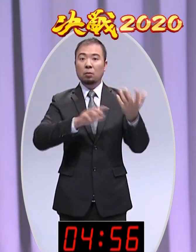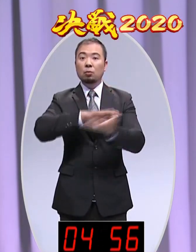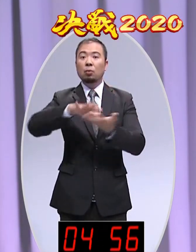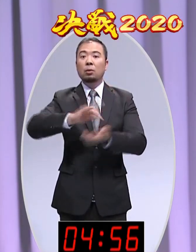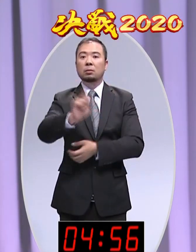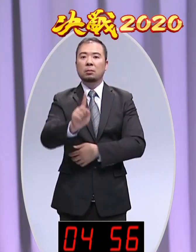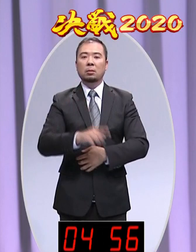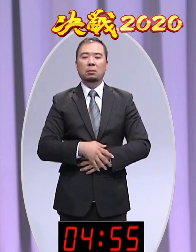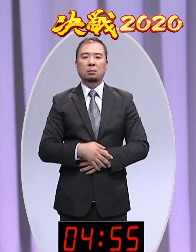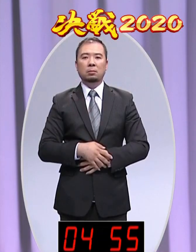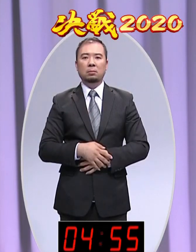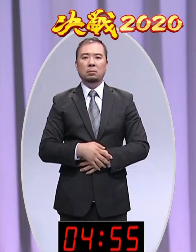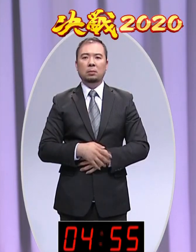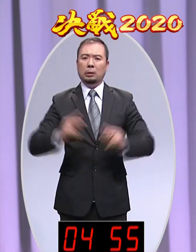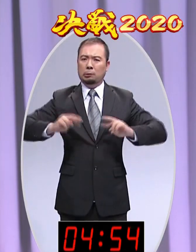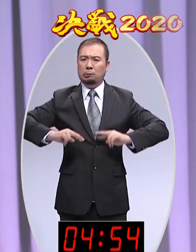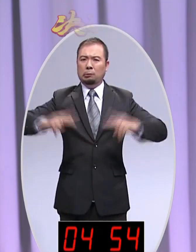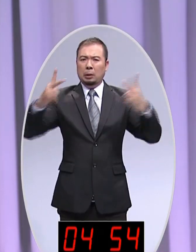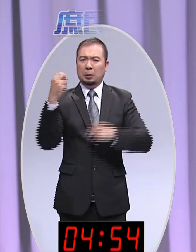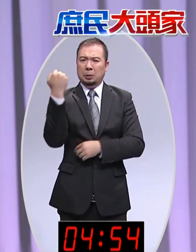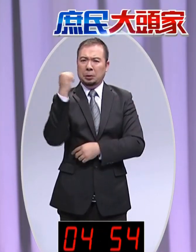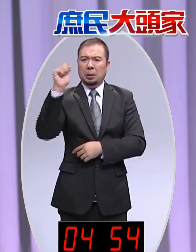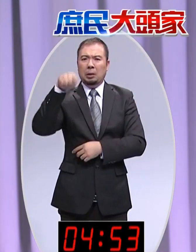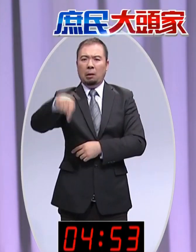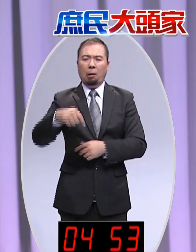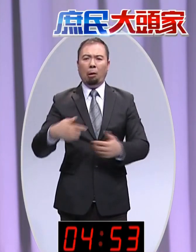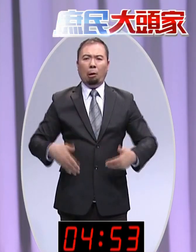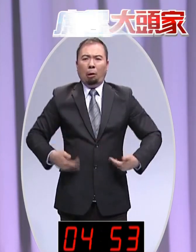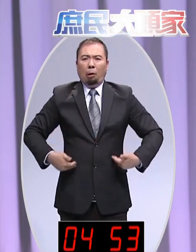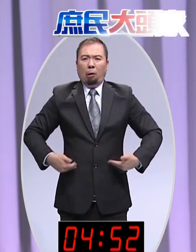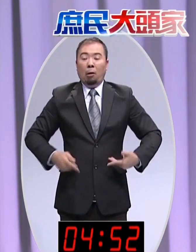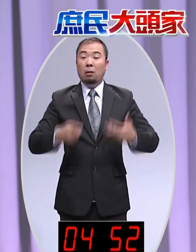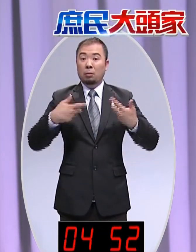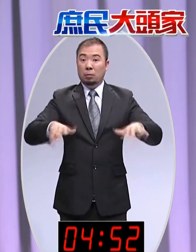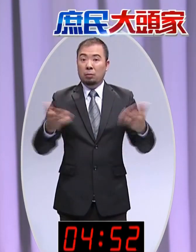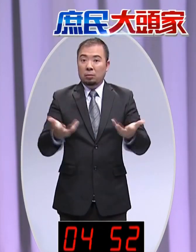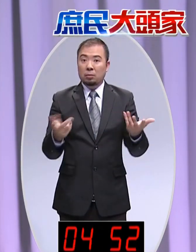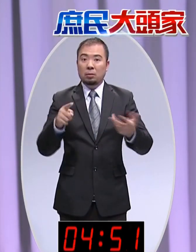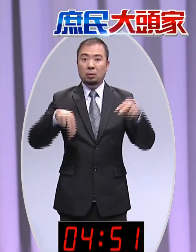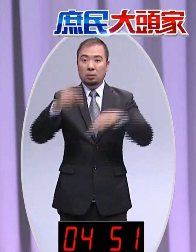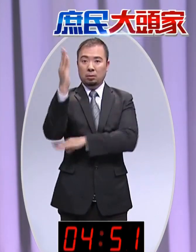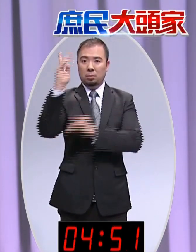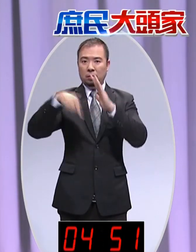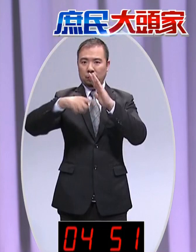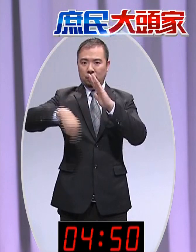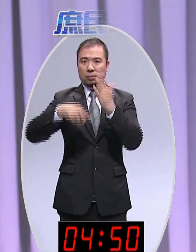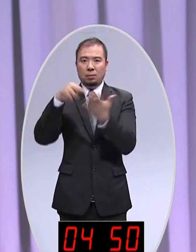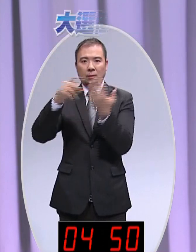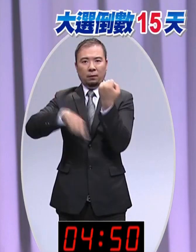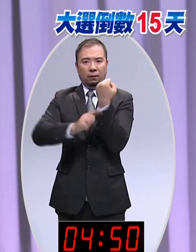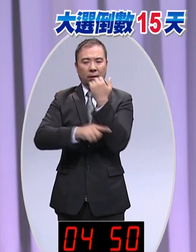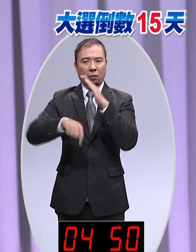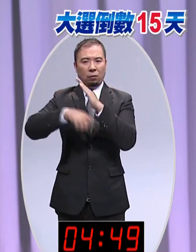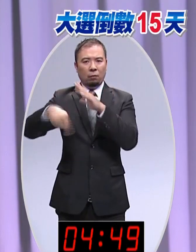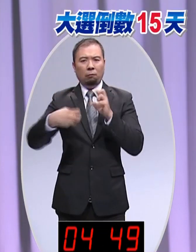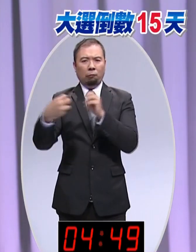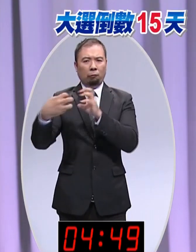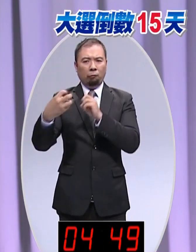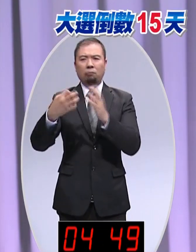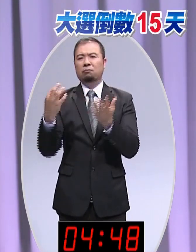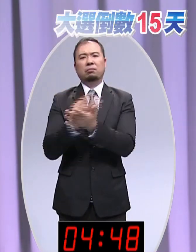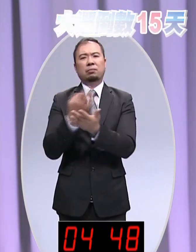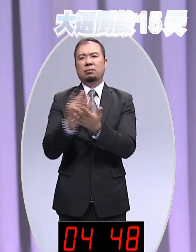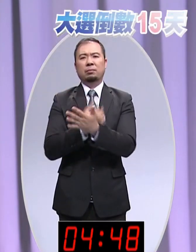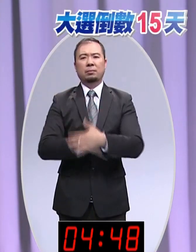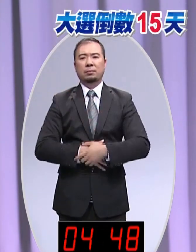暴冲的乱，许多的政策都没有经过行政院各部会跟立法院好好的研商。不管